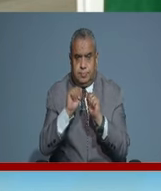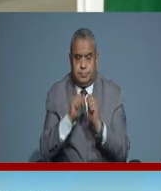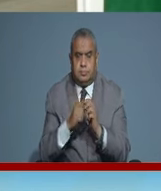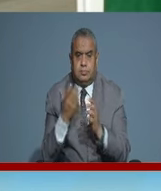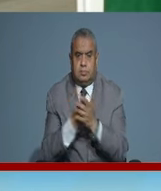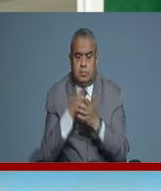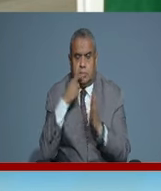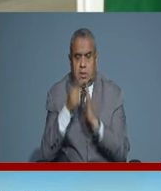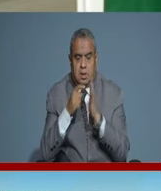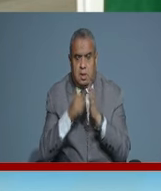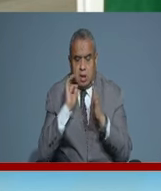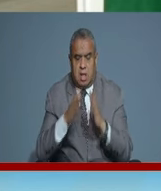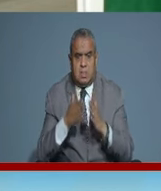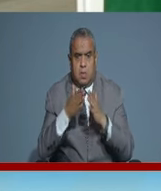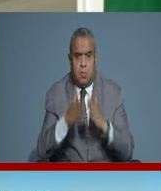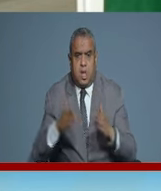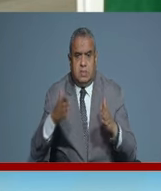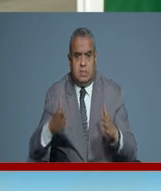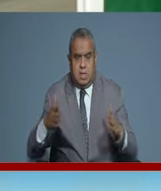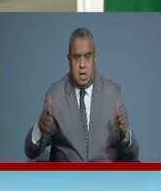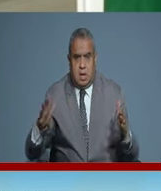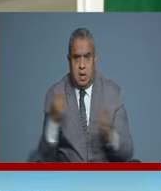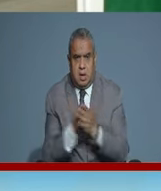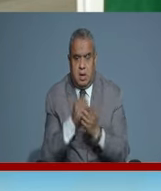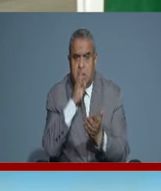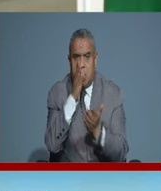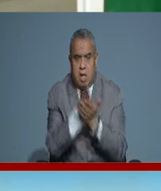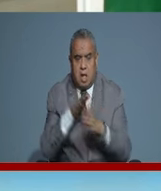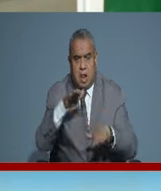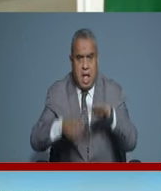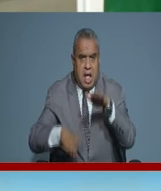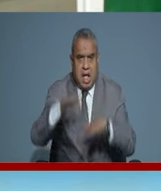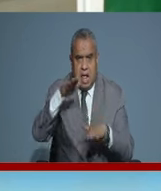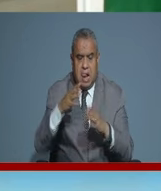لتسعى إلى العدالة والسلم في